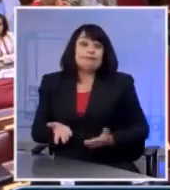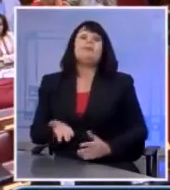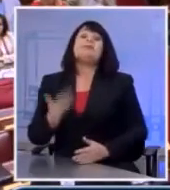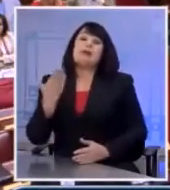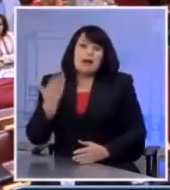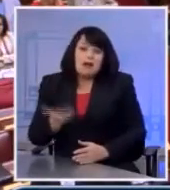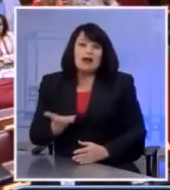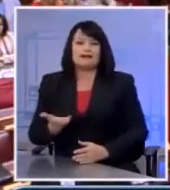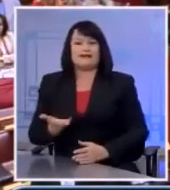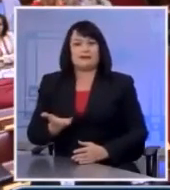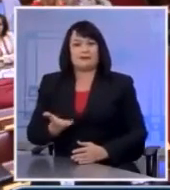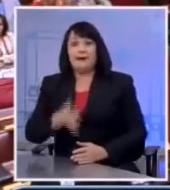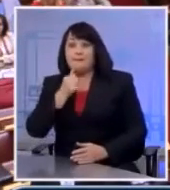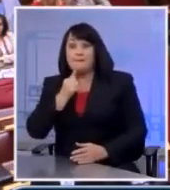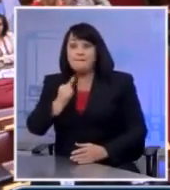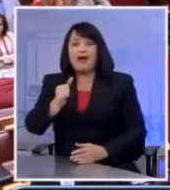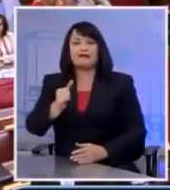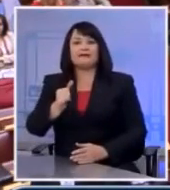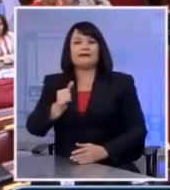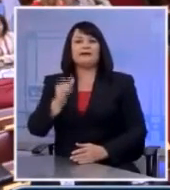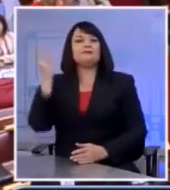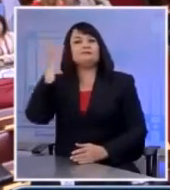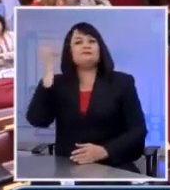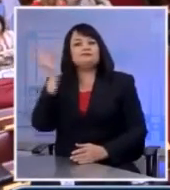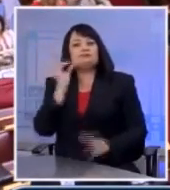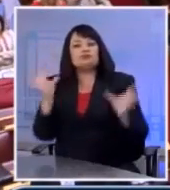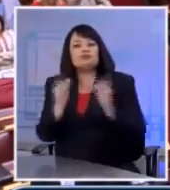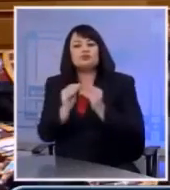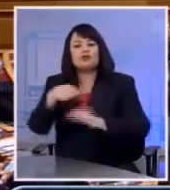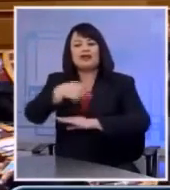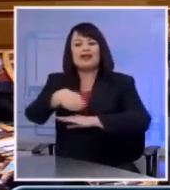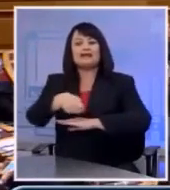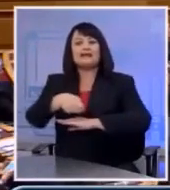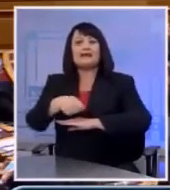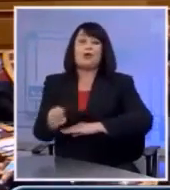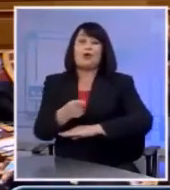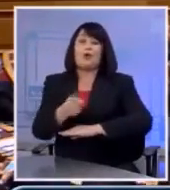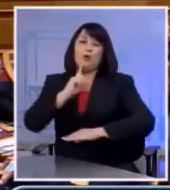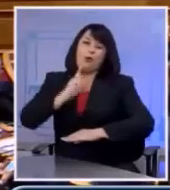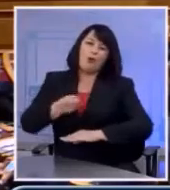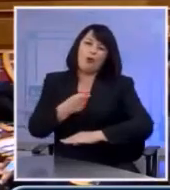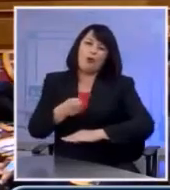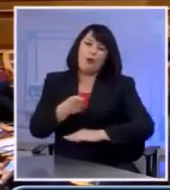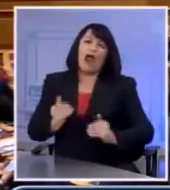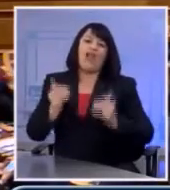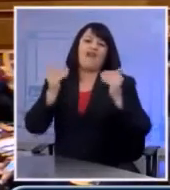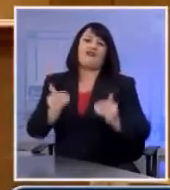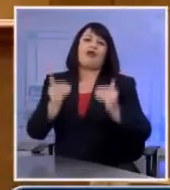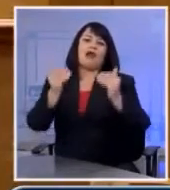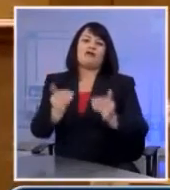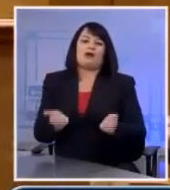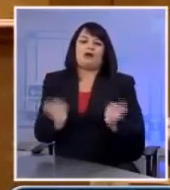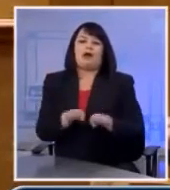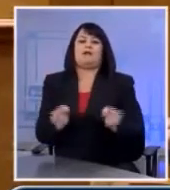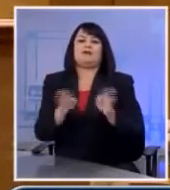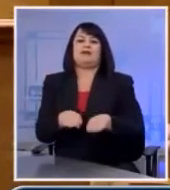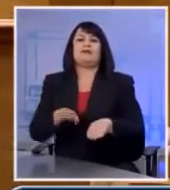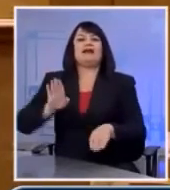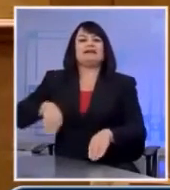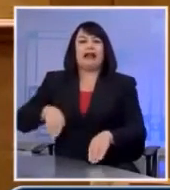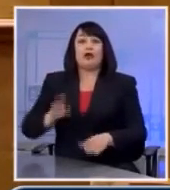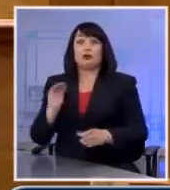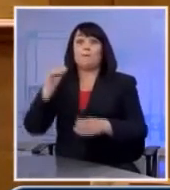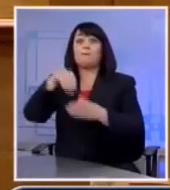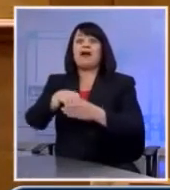ήταν πάντοτε και η λογική σας για τη δικαιοσύνη. Η συγκάλυψη, η αναβολή και στο τέλος η